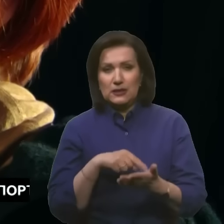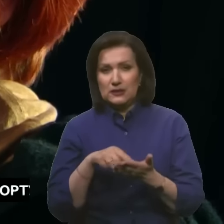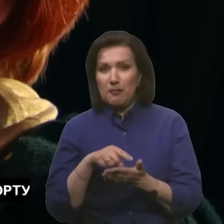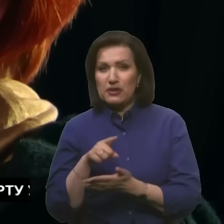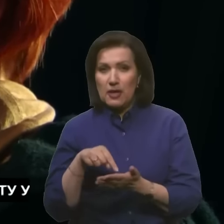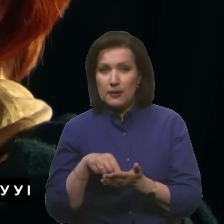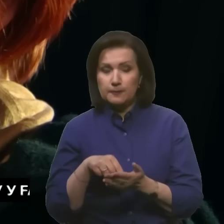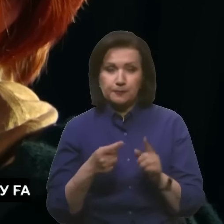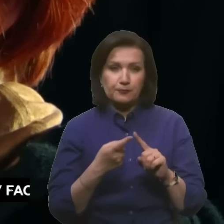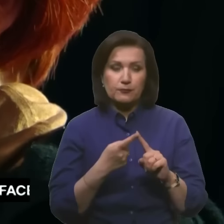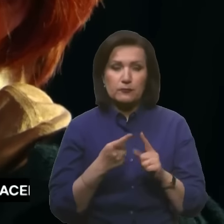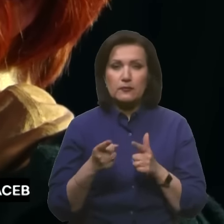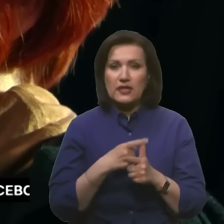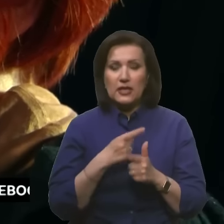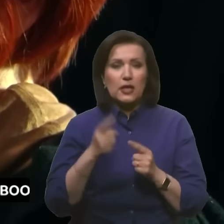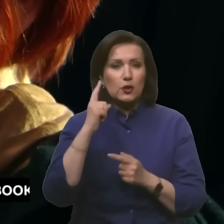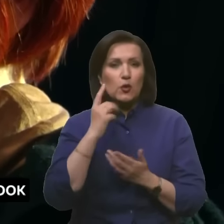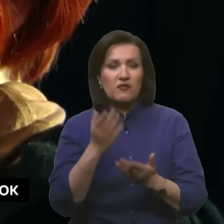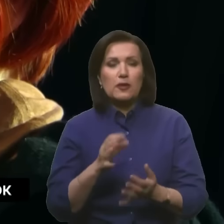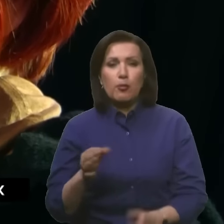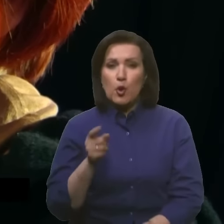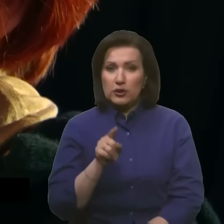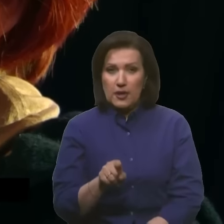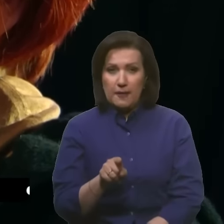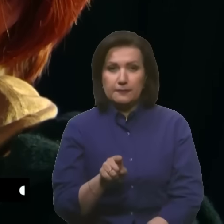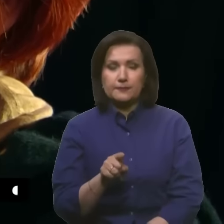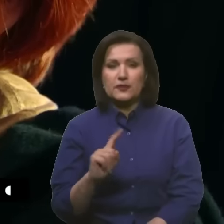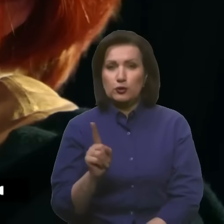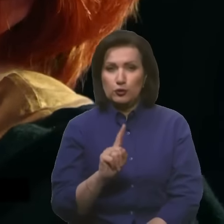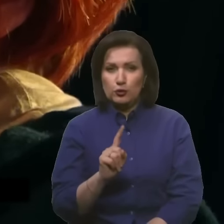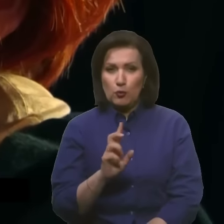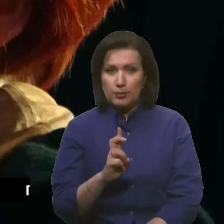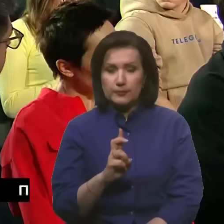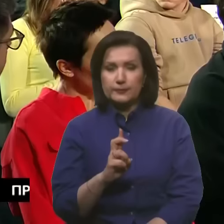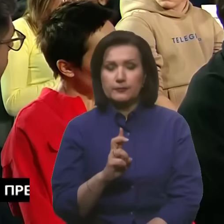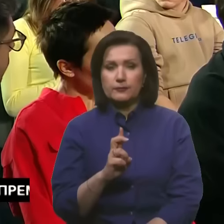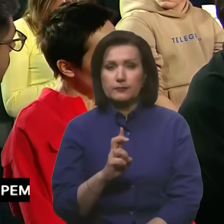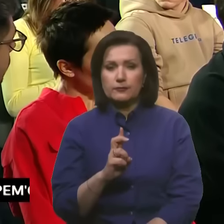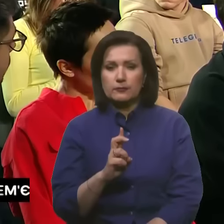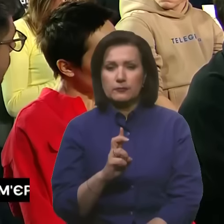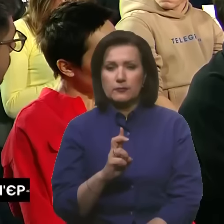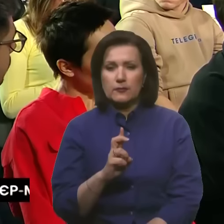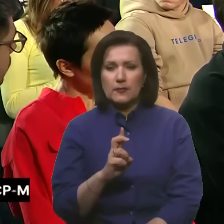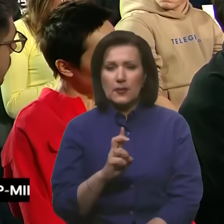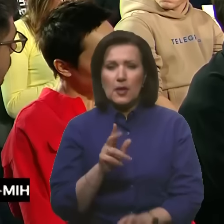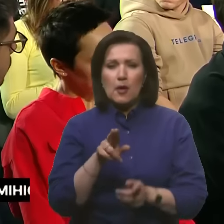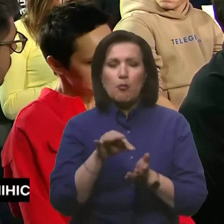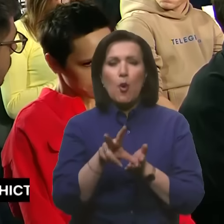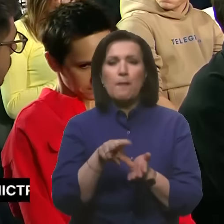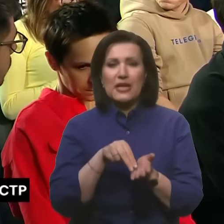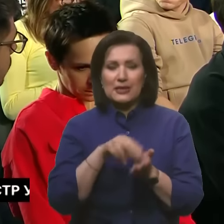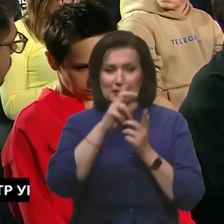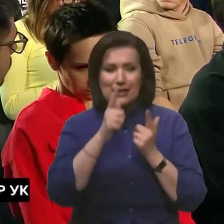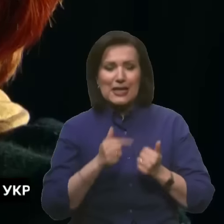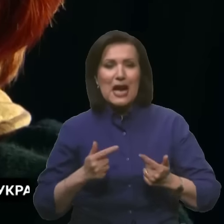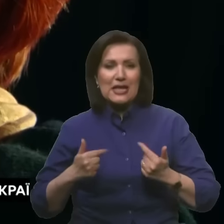запитання. По-перше, чи думали ви про те, щоб, по прикладу